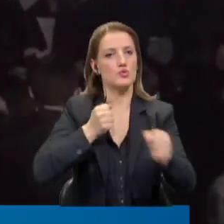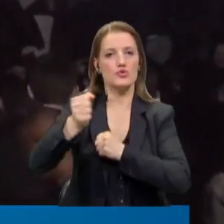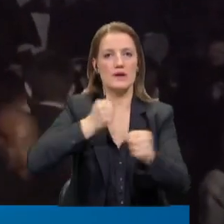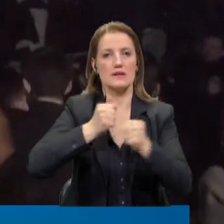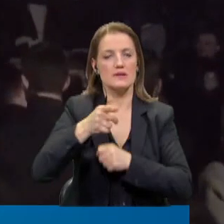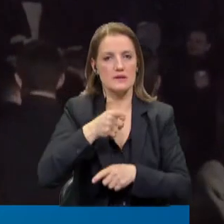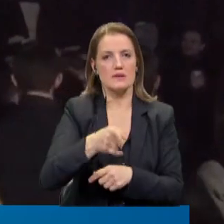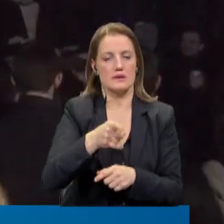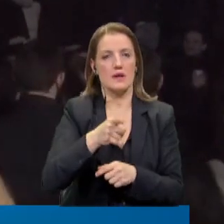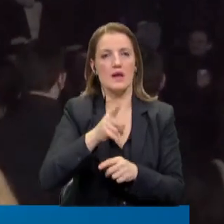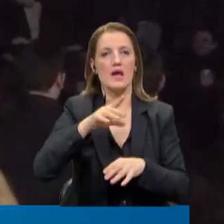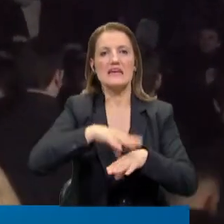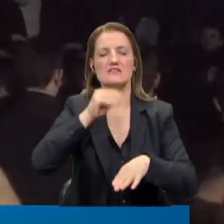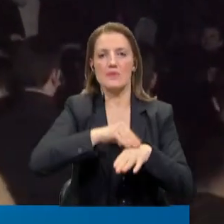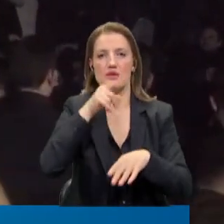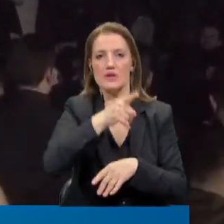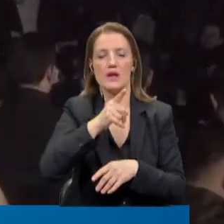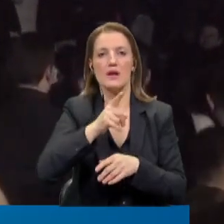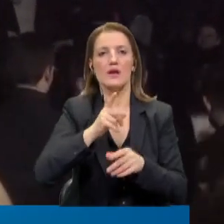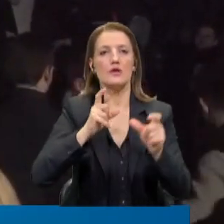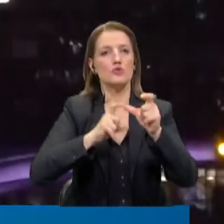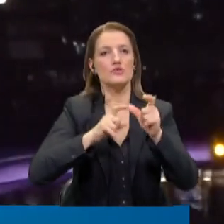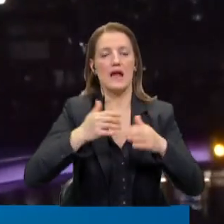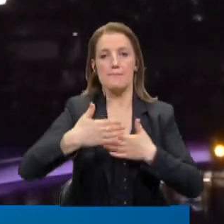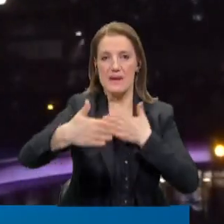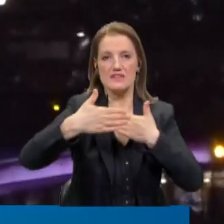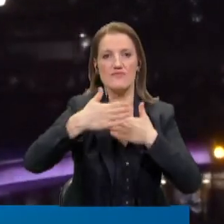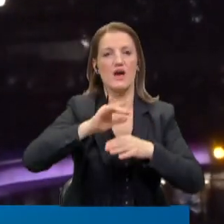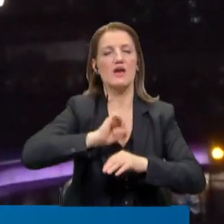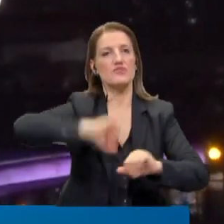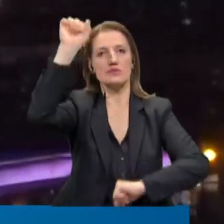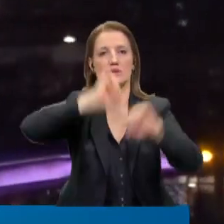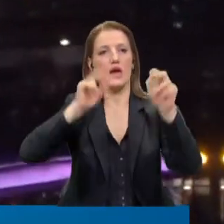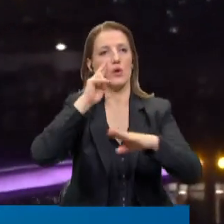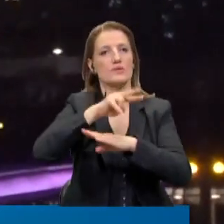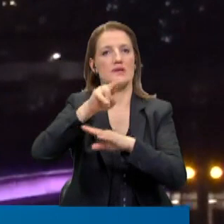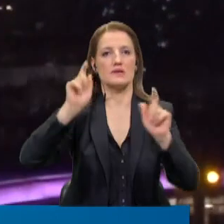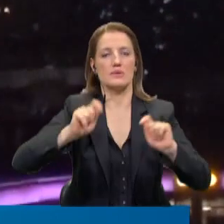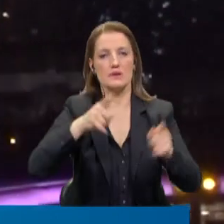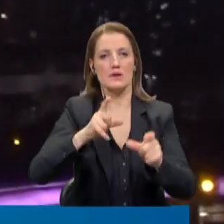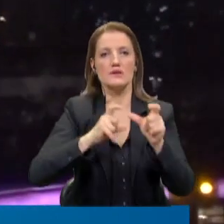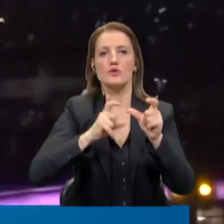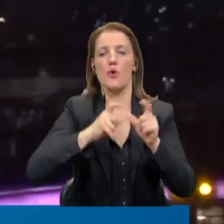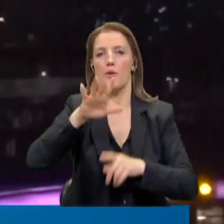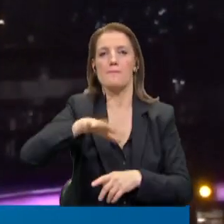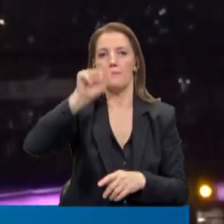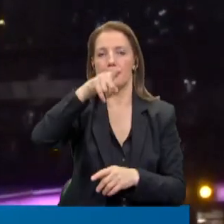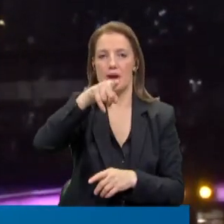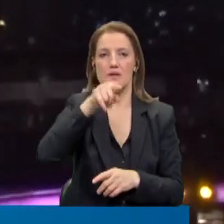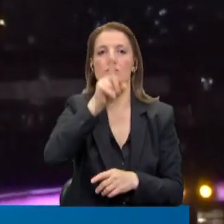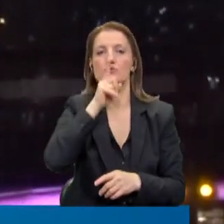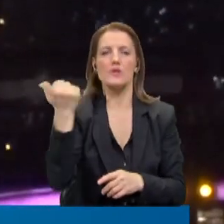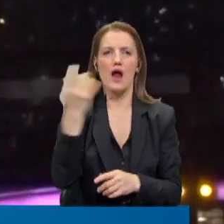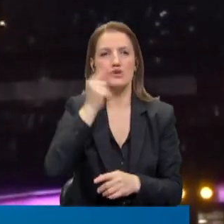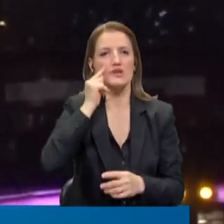bağışıklığı stratejisini izleyen İsveç'te sosyal mesafeye uyulmadan havai fişek gösterisi yapıldı. Stockholm'un merkezinde yüzlerce